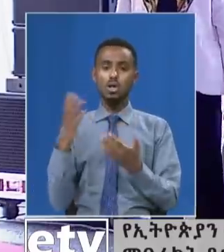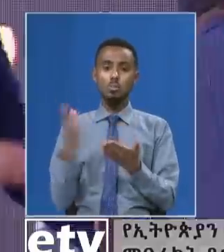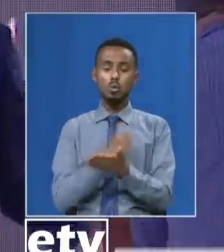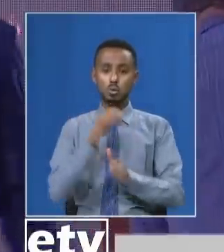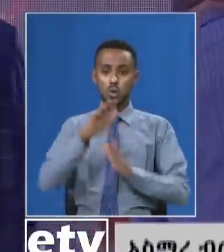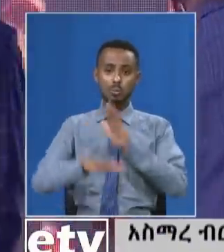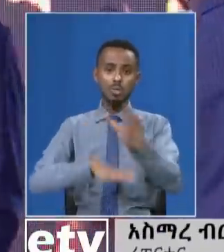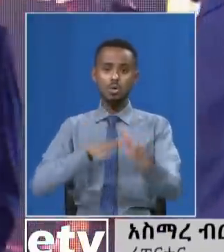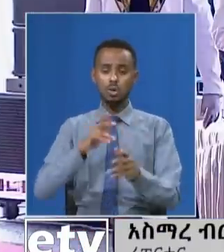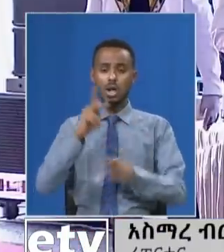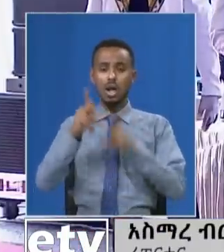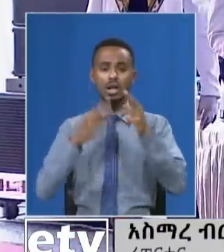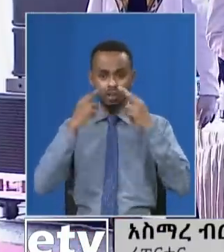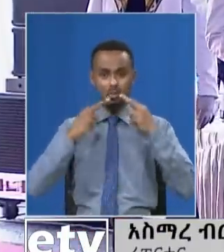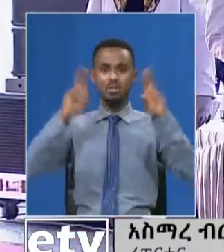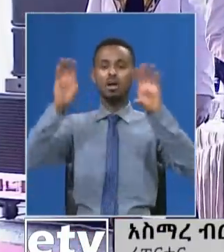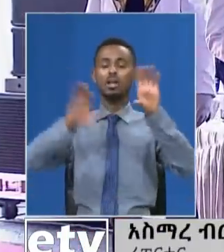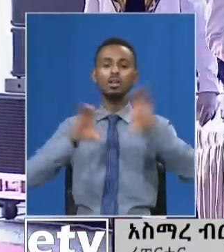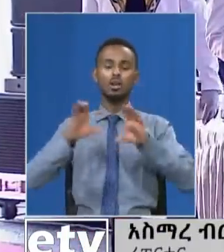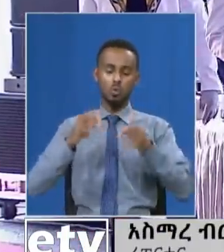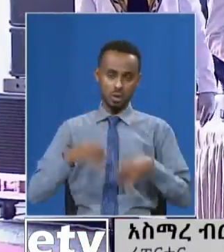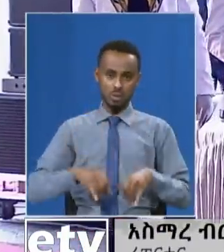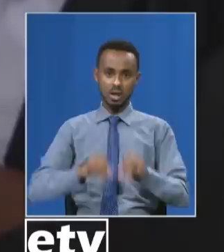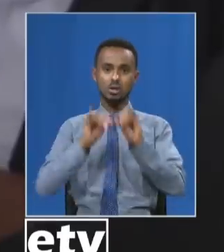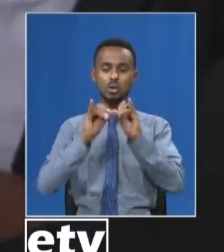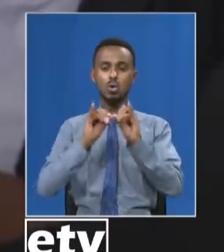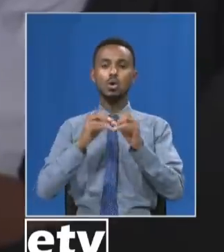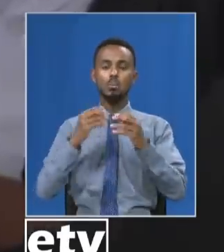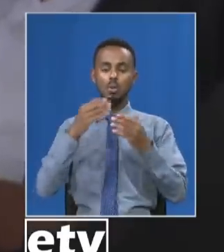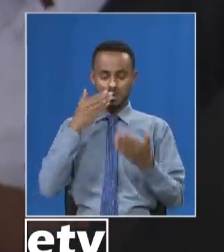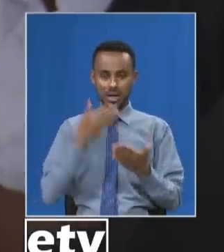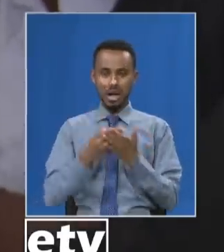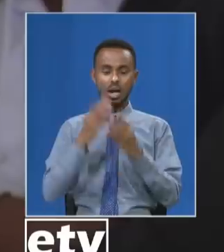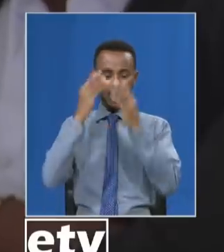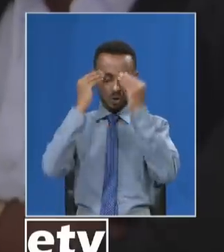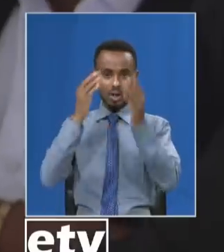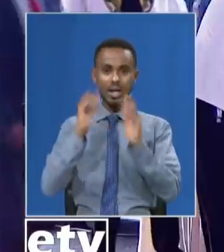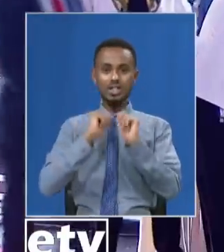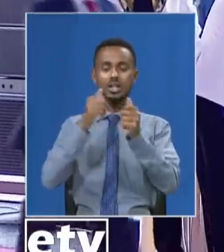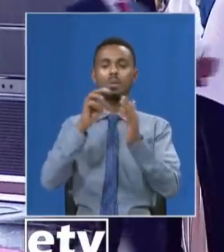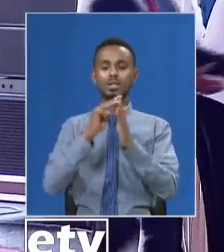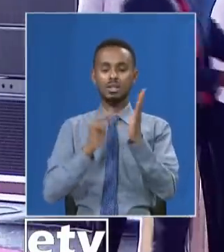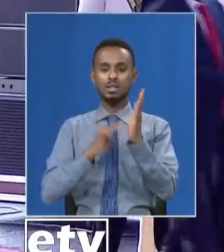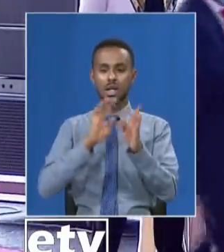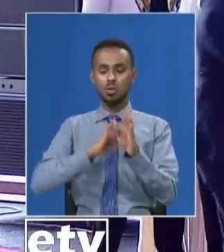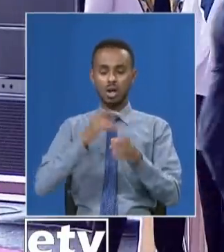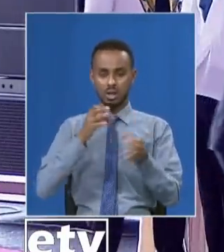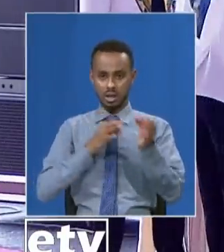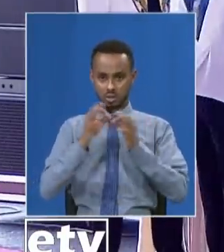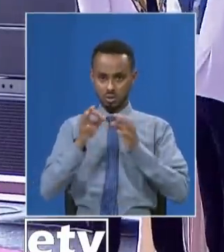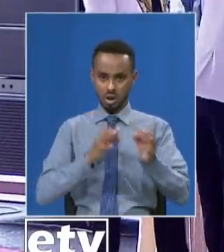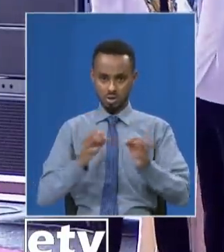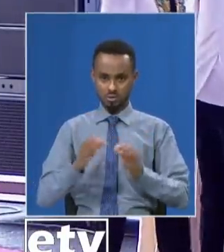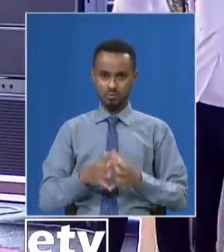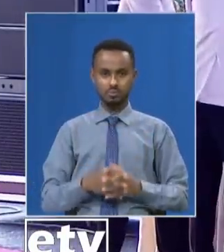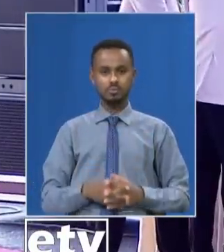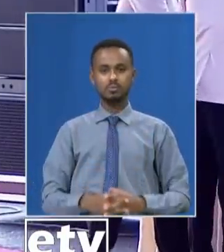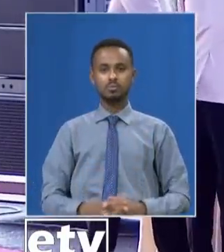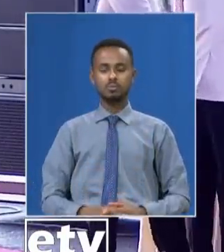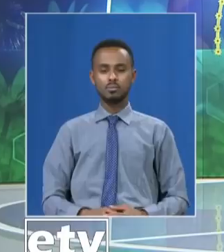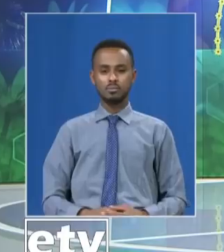የሚወሰዱ እርምጃዎችም ለህዝብ ይፋ እየተደረጉ እንደሚቀጥሉም በምስጋናና ውቅና የሽልማት ስነ ስርዓቱ ላይ ተገልጿል።